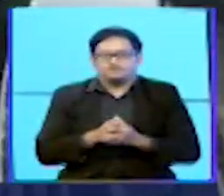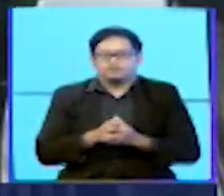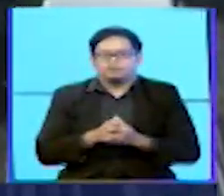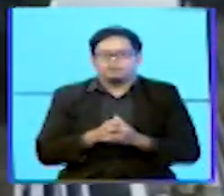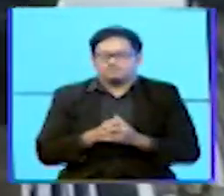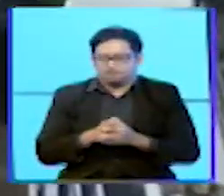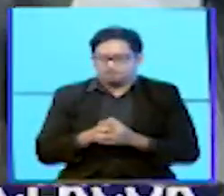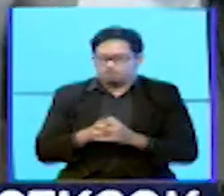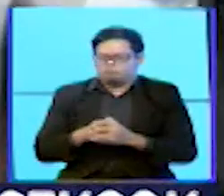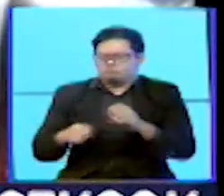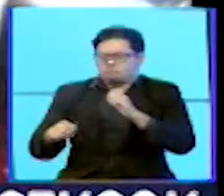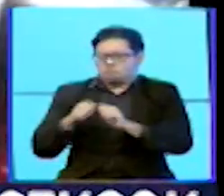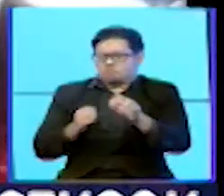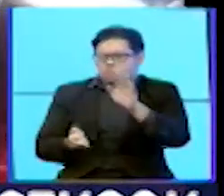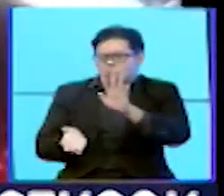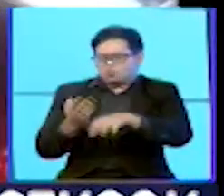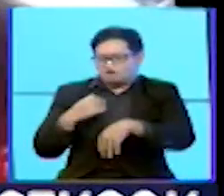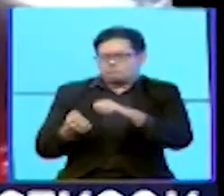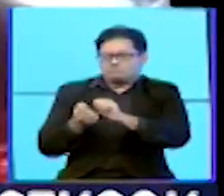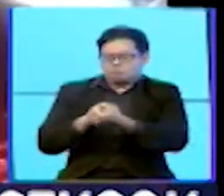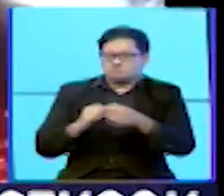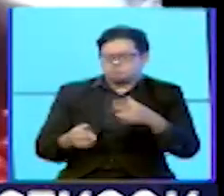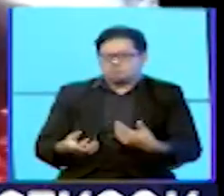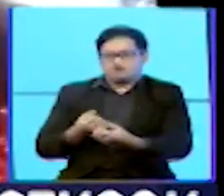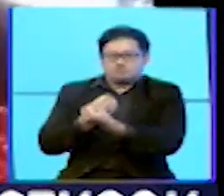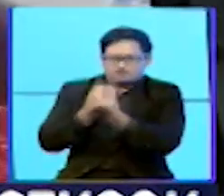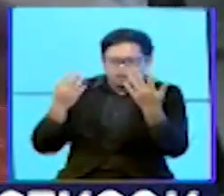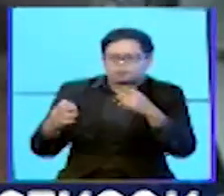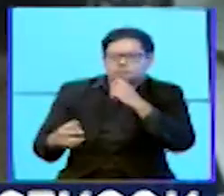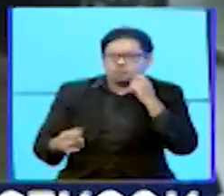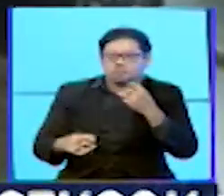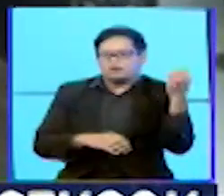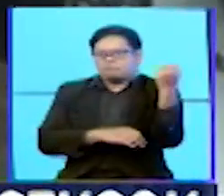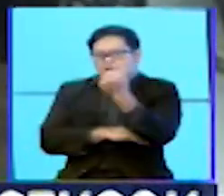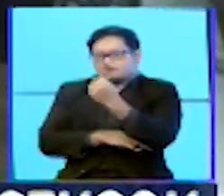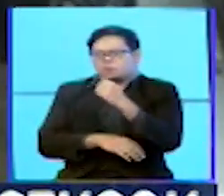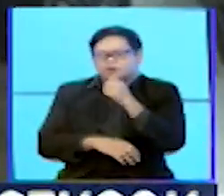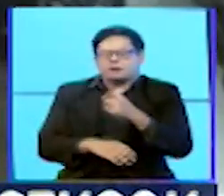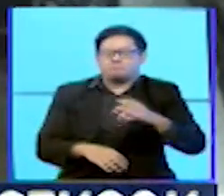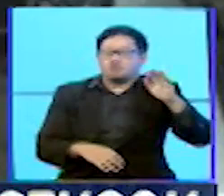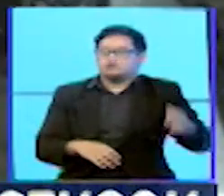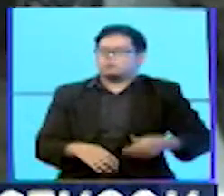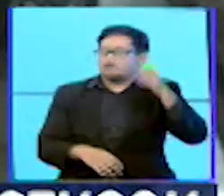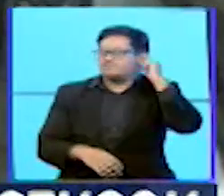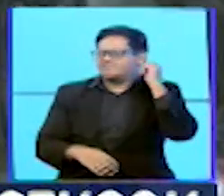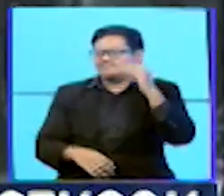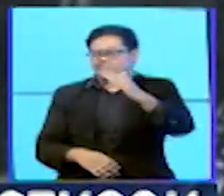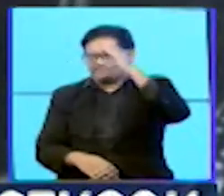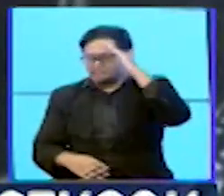Dalam reka ulang terungkap sebelum kejadian, korban dan tersangka yang merupakan suami istri bertengkar hingga saling pukul.